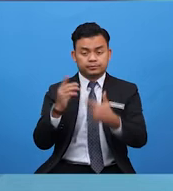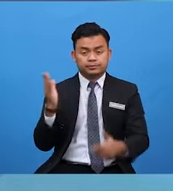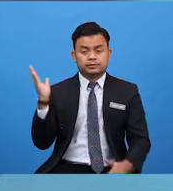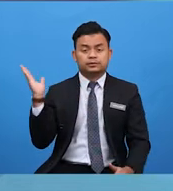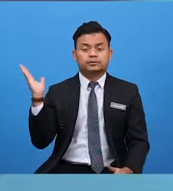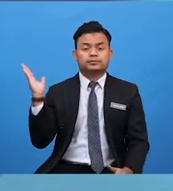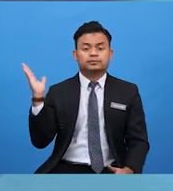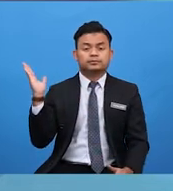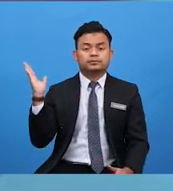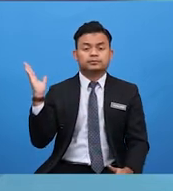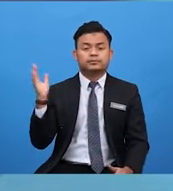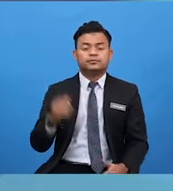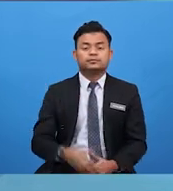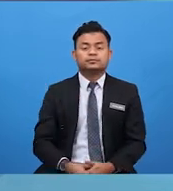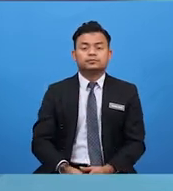yang bertutup,